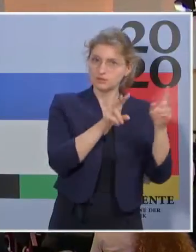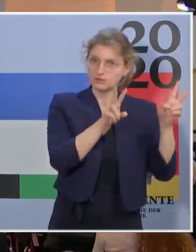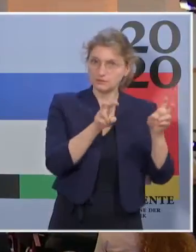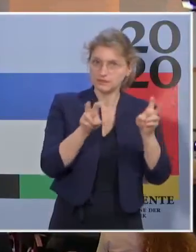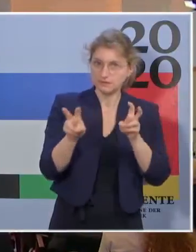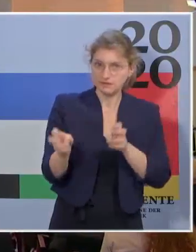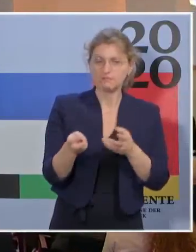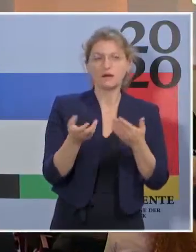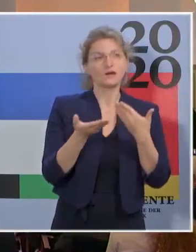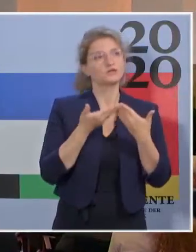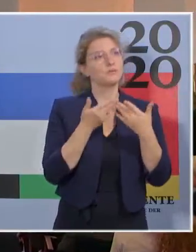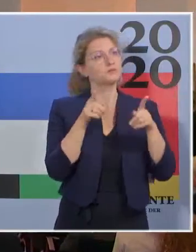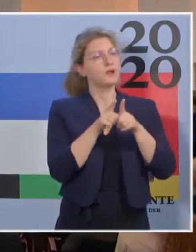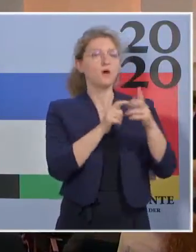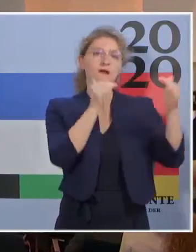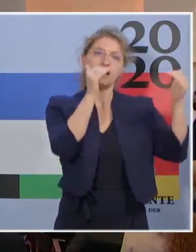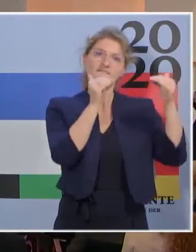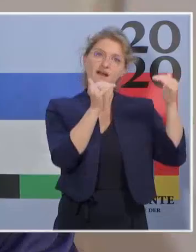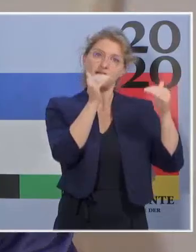der Erwachsenen- und